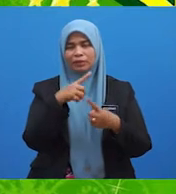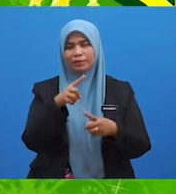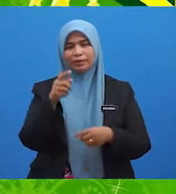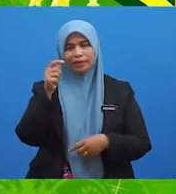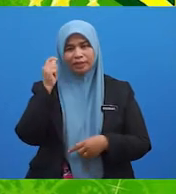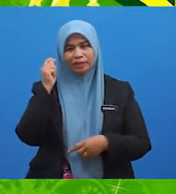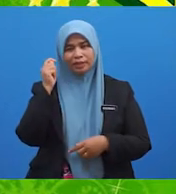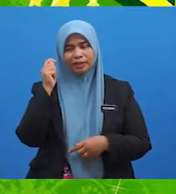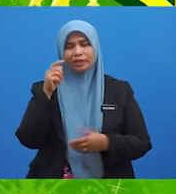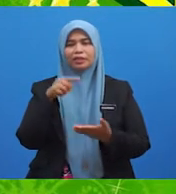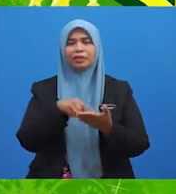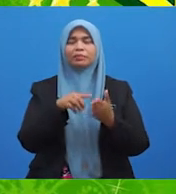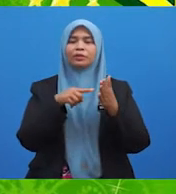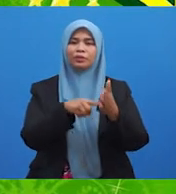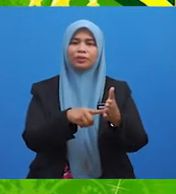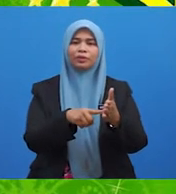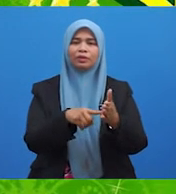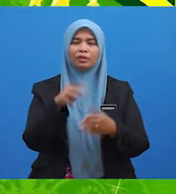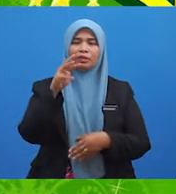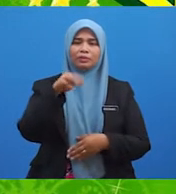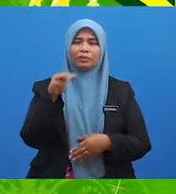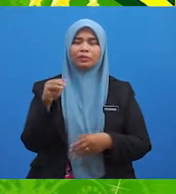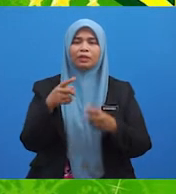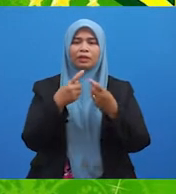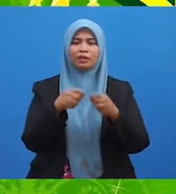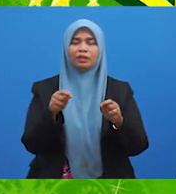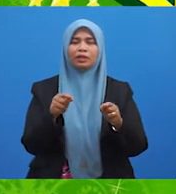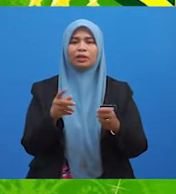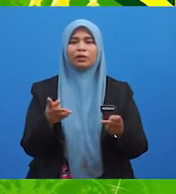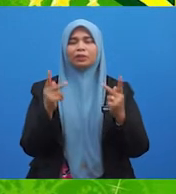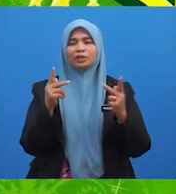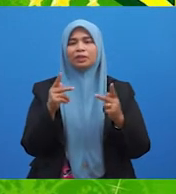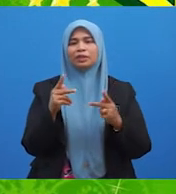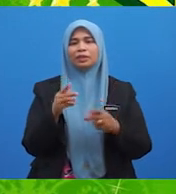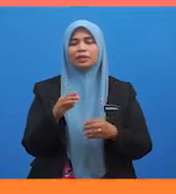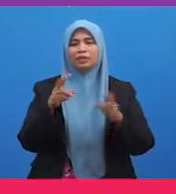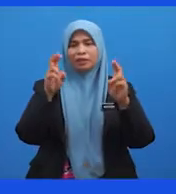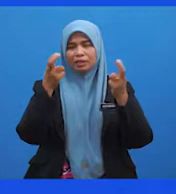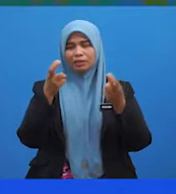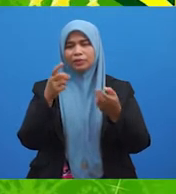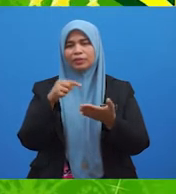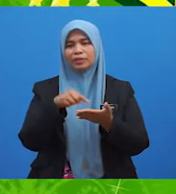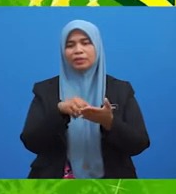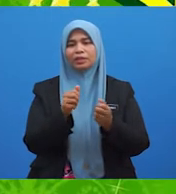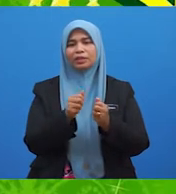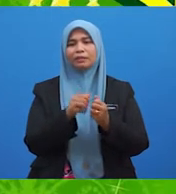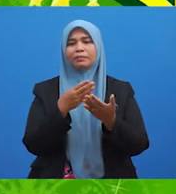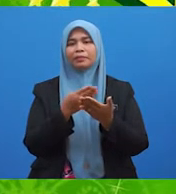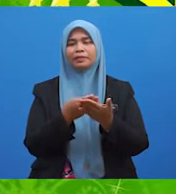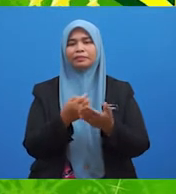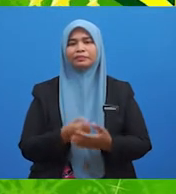menunjukkan murid-murid telah menguasai subtopik solat sunat hajat ini. Baiklah